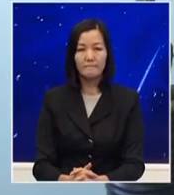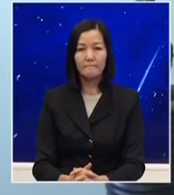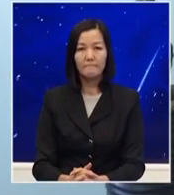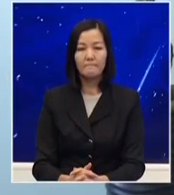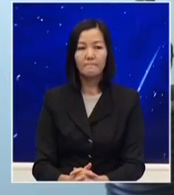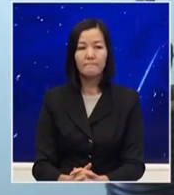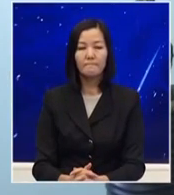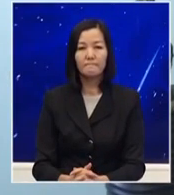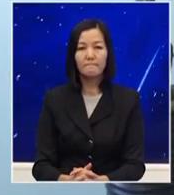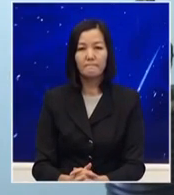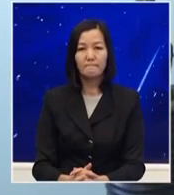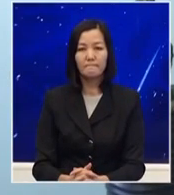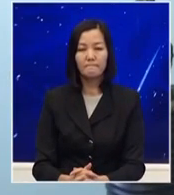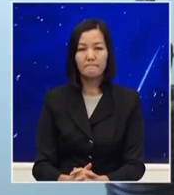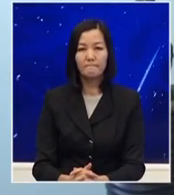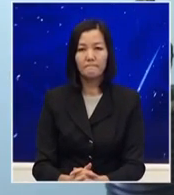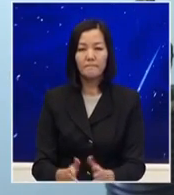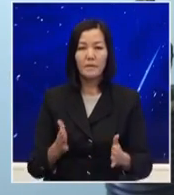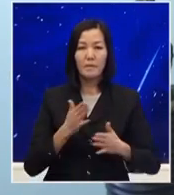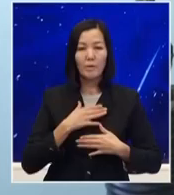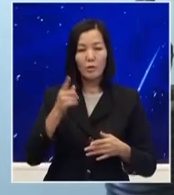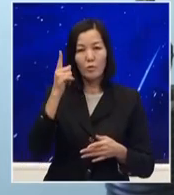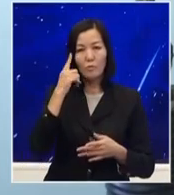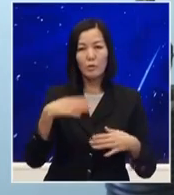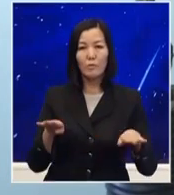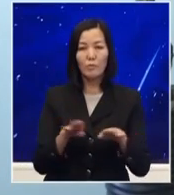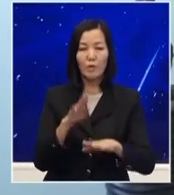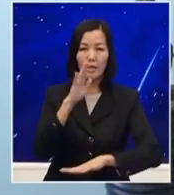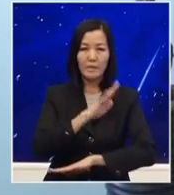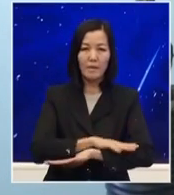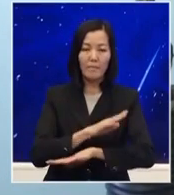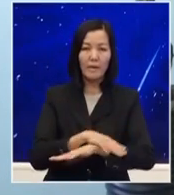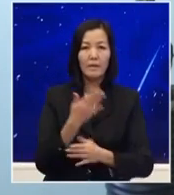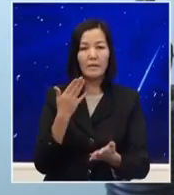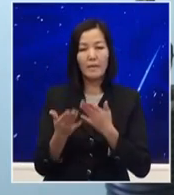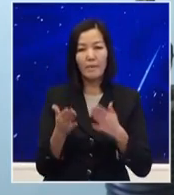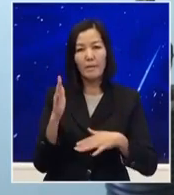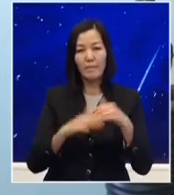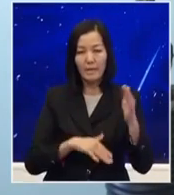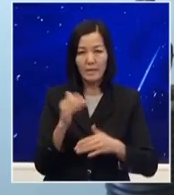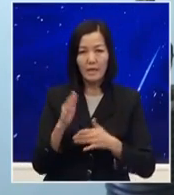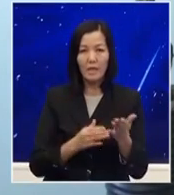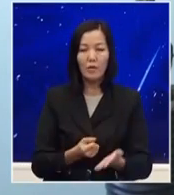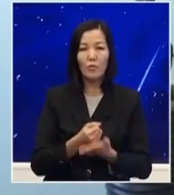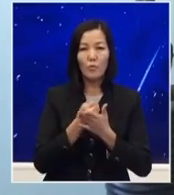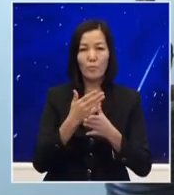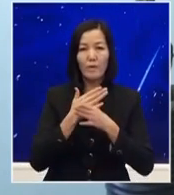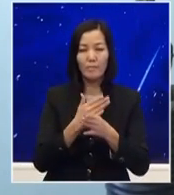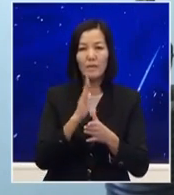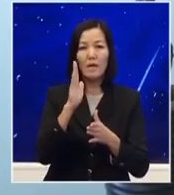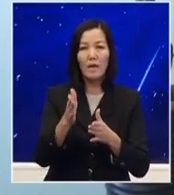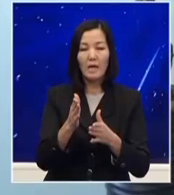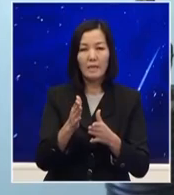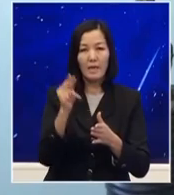Я считаю, что после таких обучений. Менің ойымша, мұндай тренингтерден кейін, егер біз оларға практикалық жағынан жақсы көмек берсек, олар алған